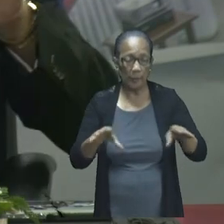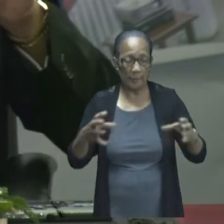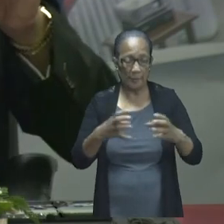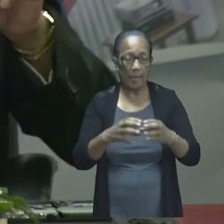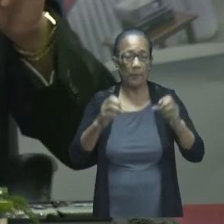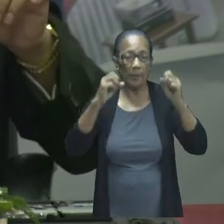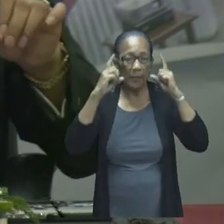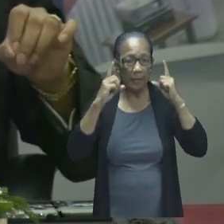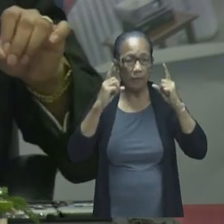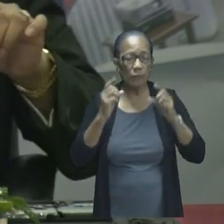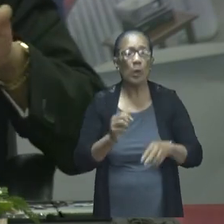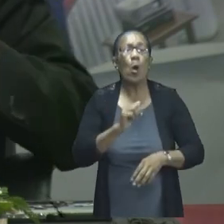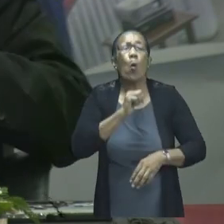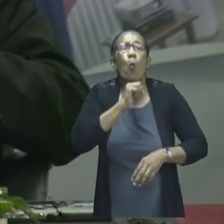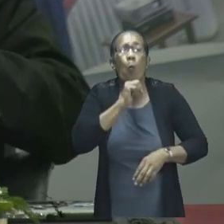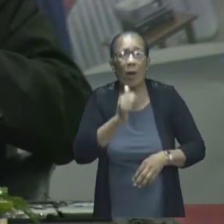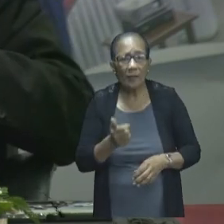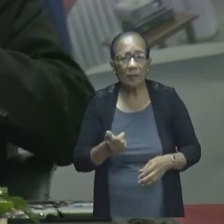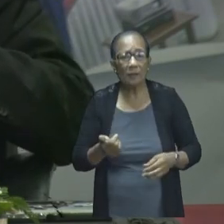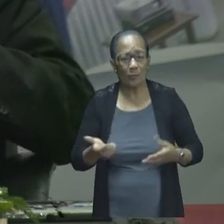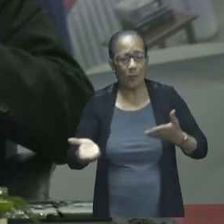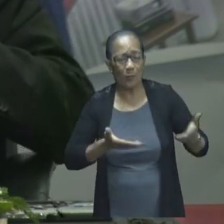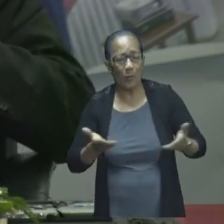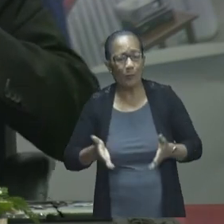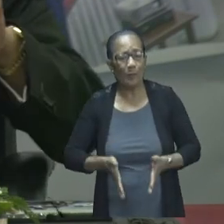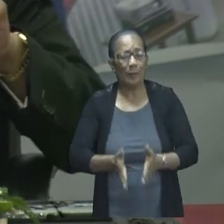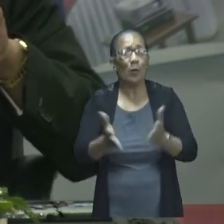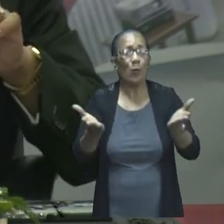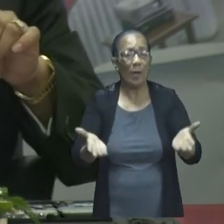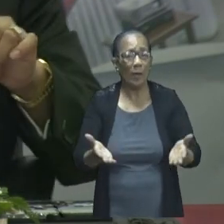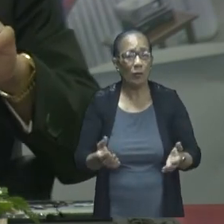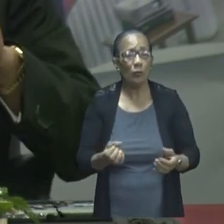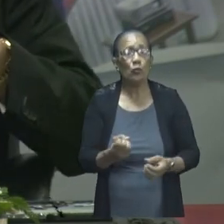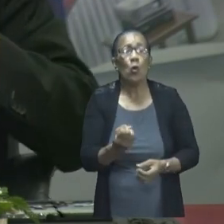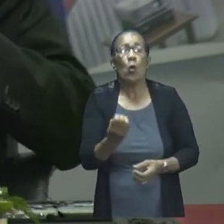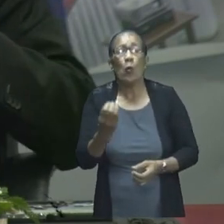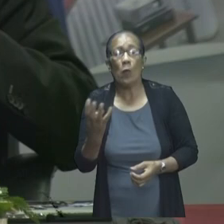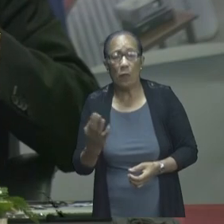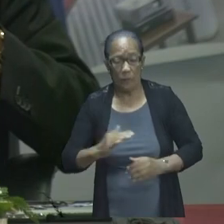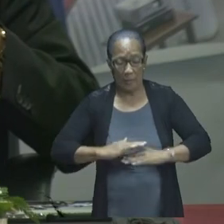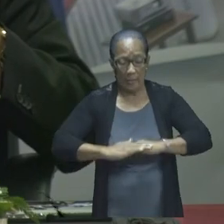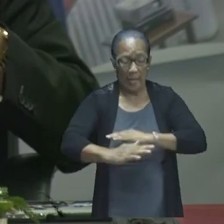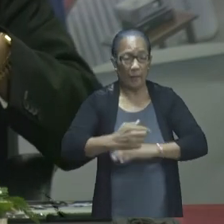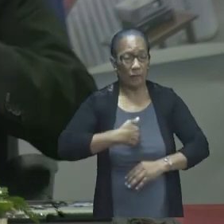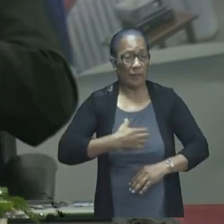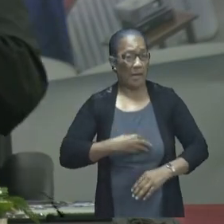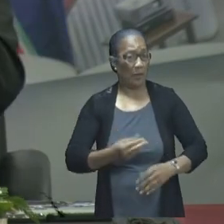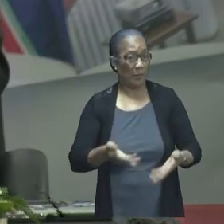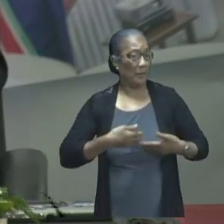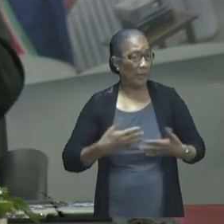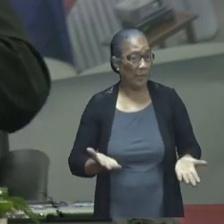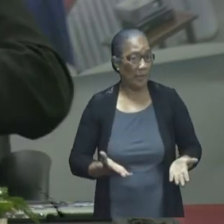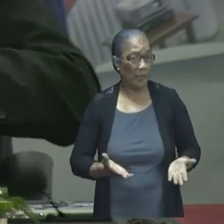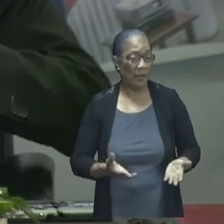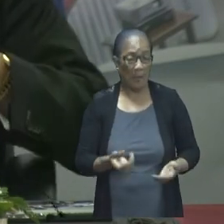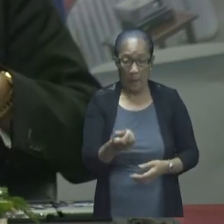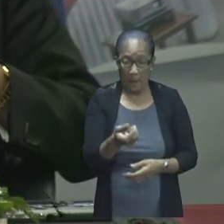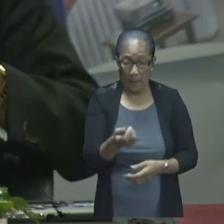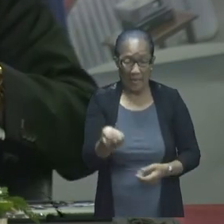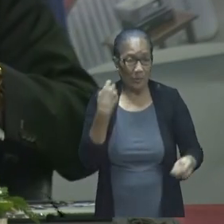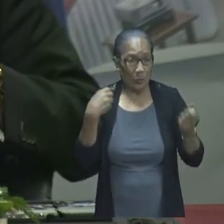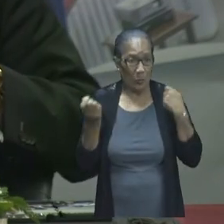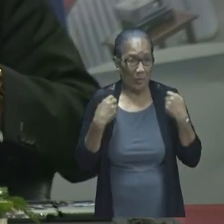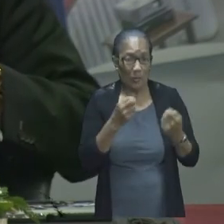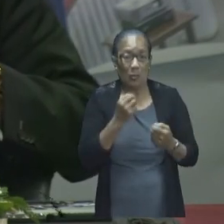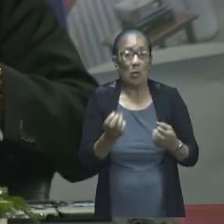samsara of passief olie waarmee de beroemde fanny voor operates ben dna winkel